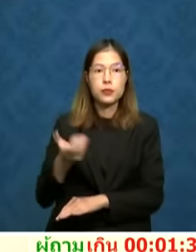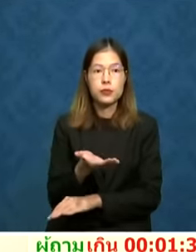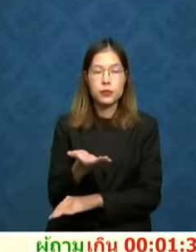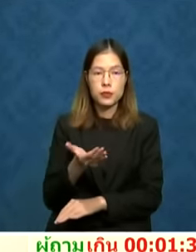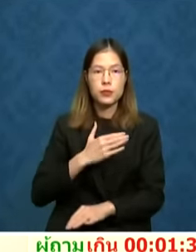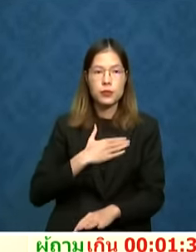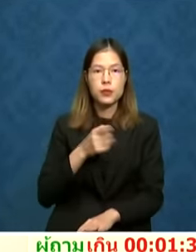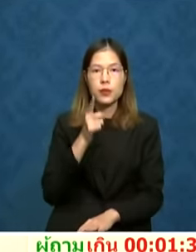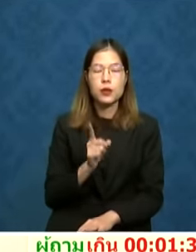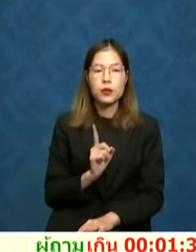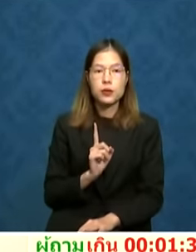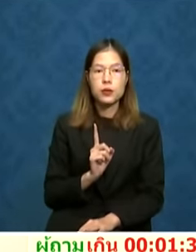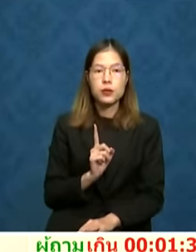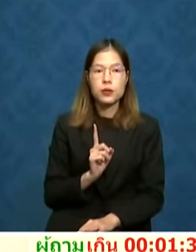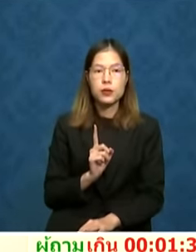จรจริง